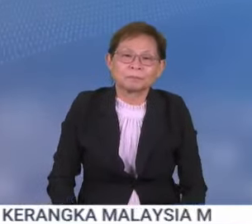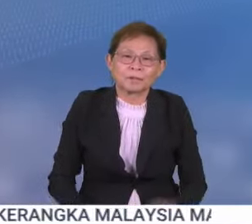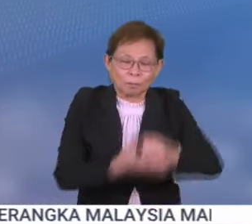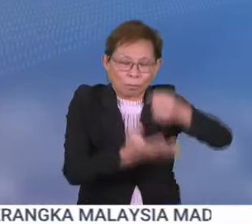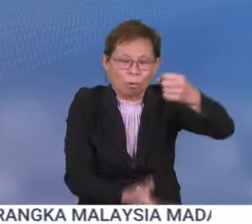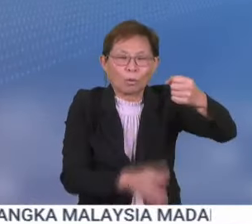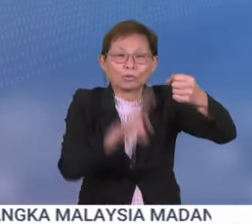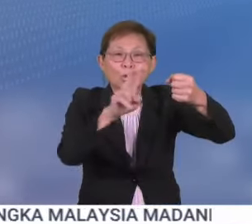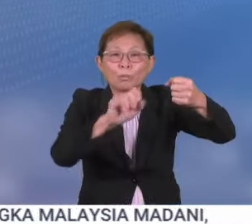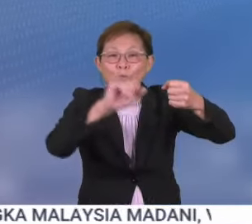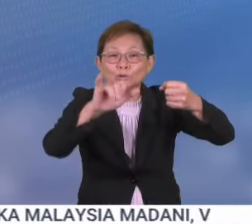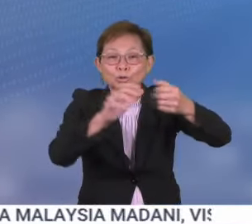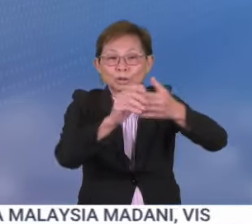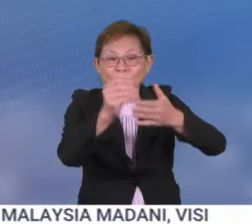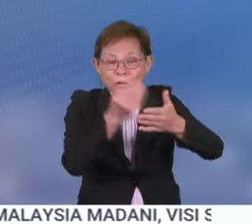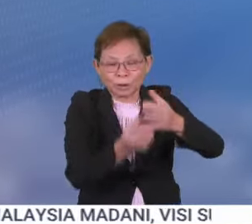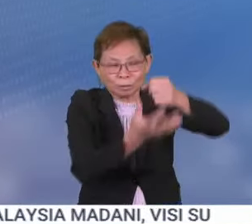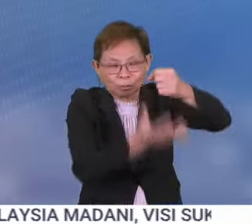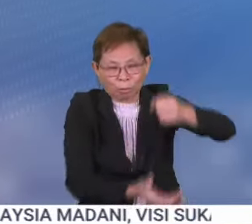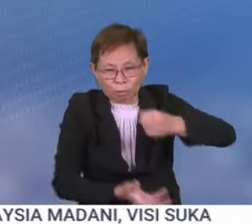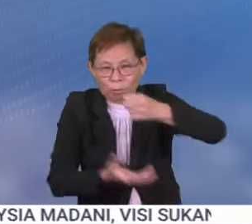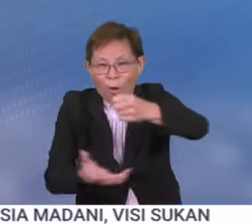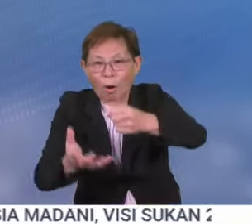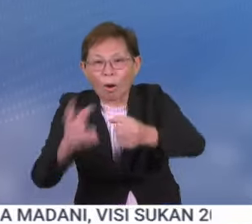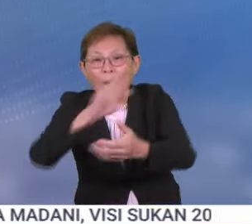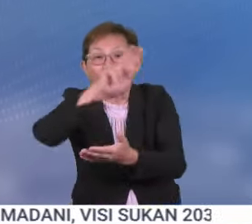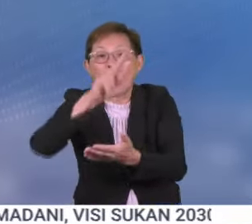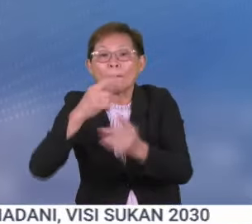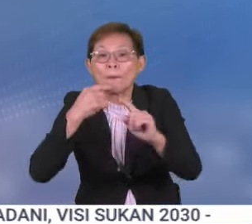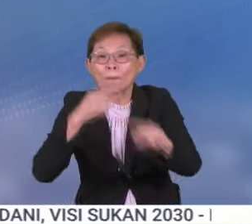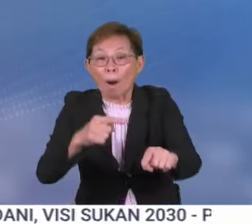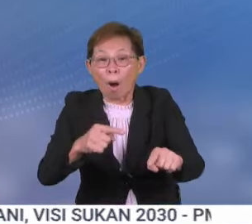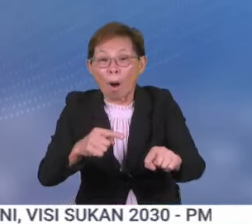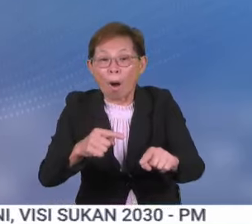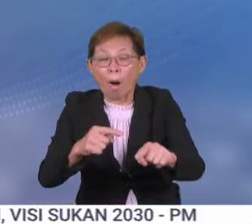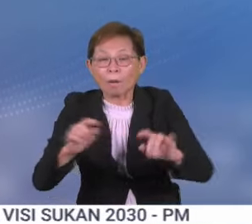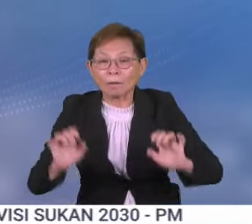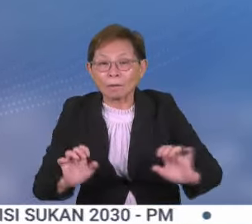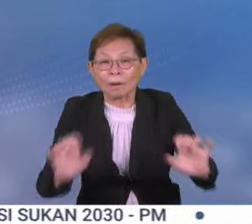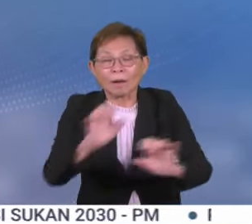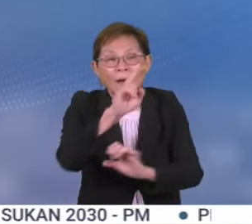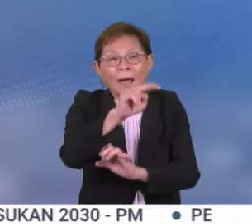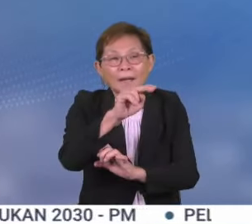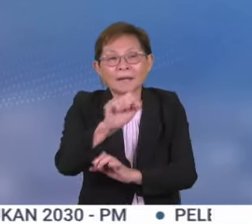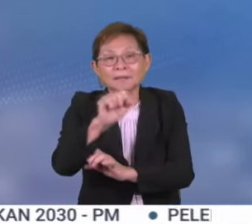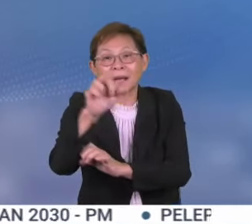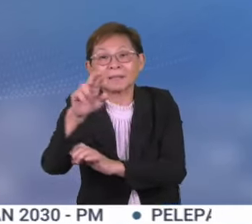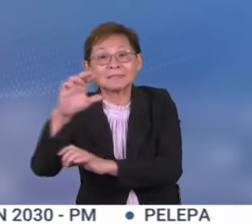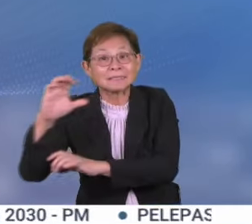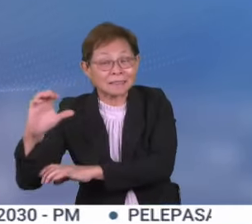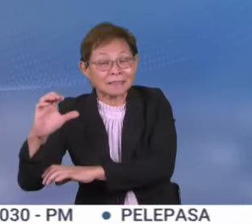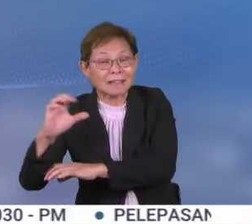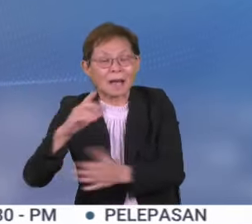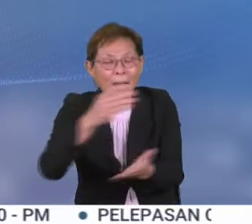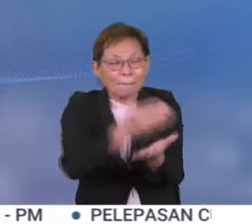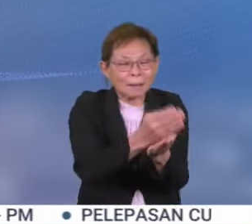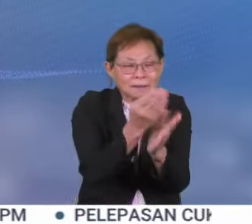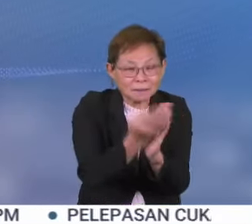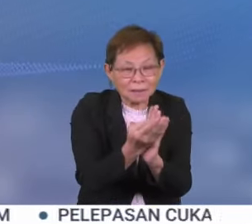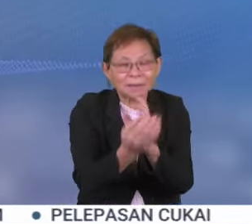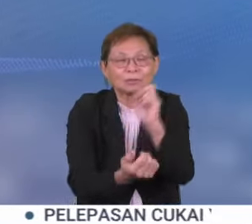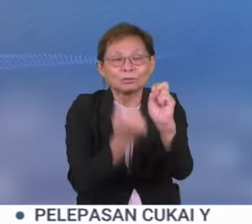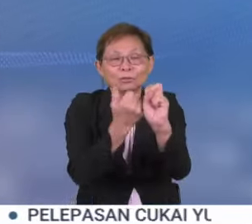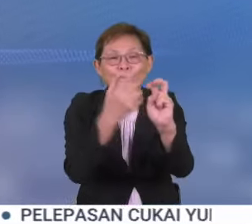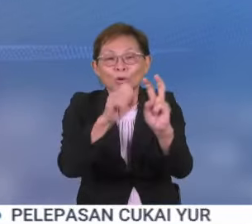peruntukan rm0 juta yang diberi kepada pusat respons scam kebangsaan nsrc dalam belanjawan